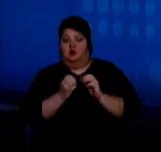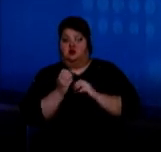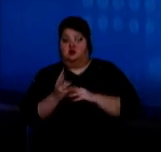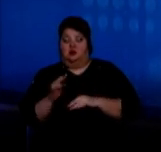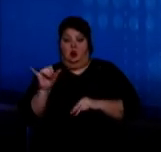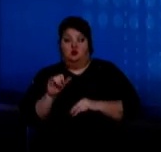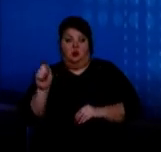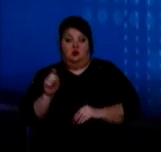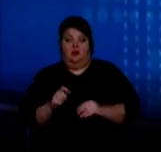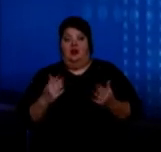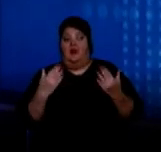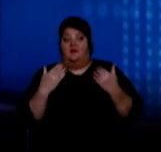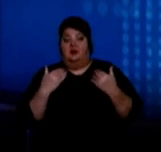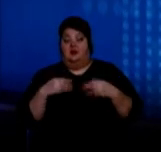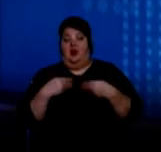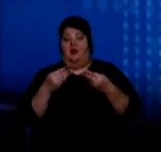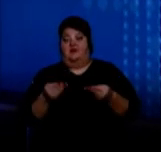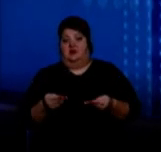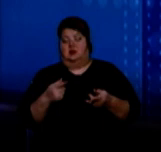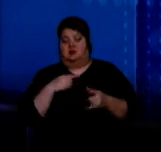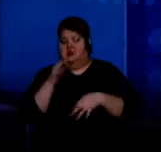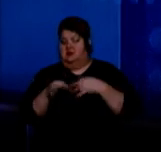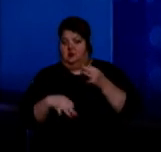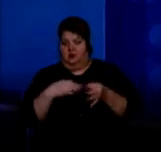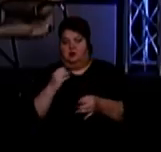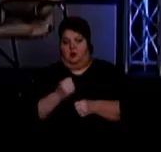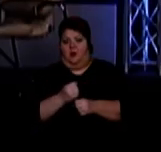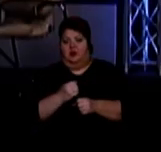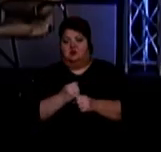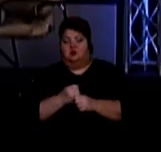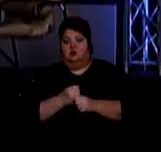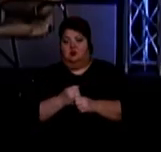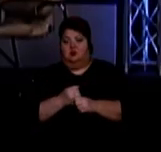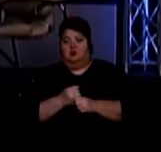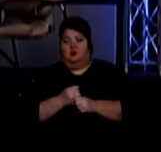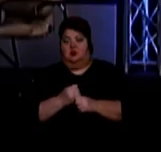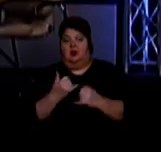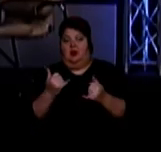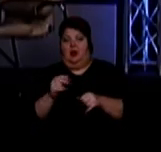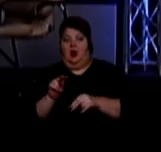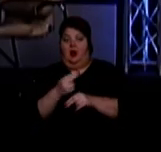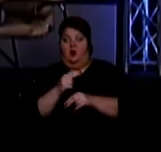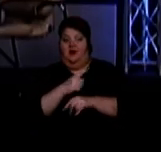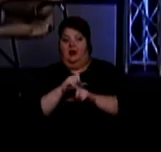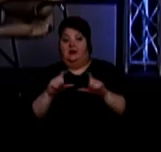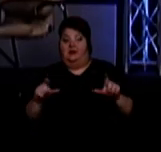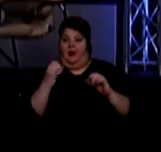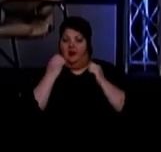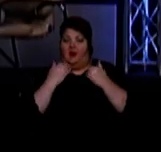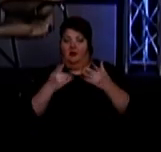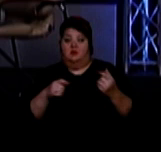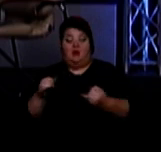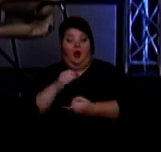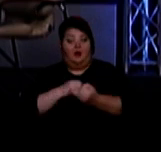субота-неділя вихідний. Ну, а видача компонентів у нас іде цілодобово, працюють на лікувальні заклади. Дякую вам за розмову,